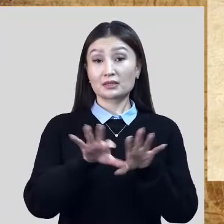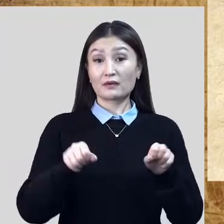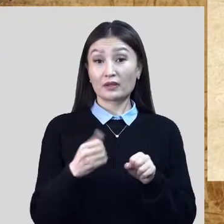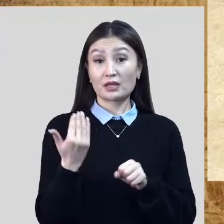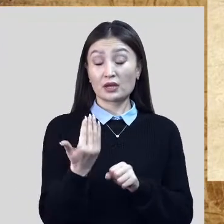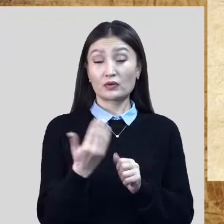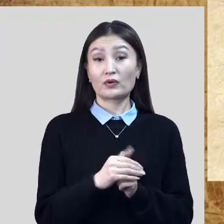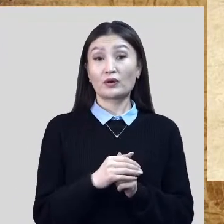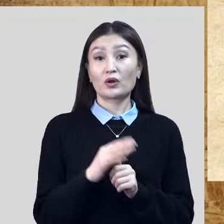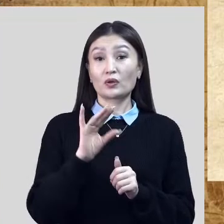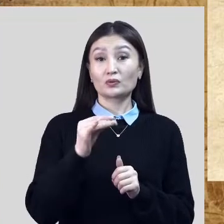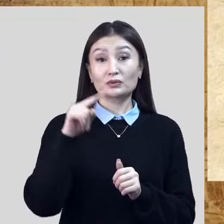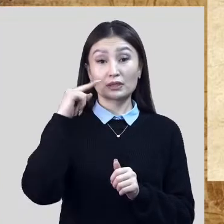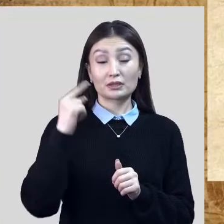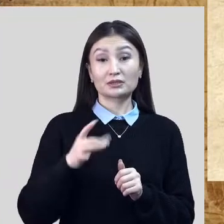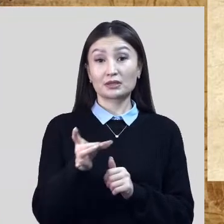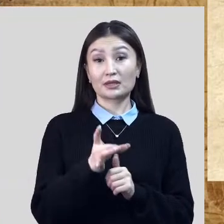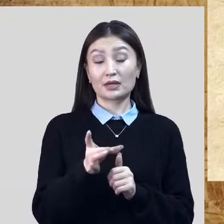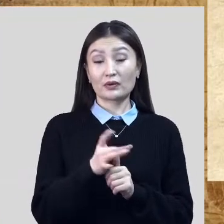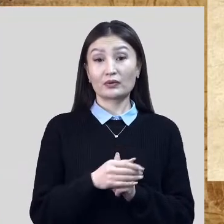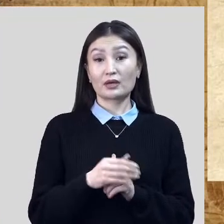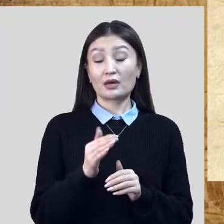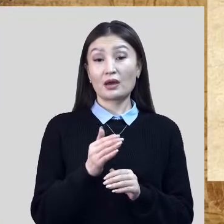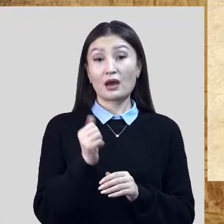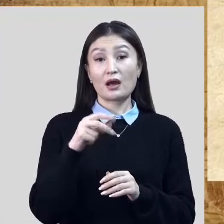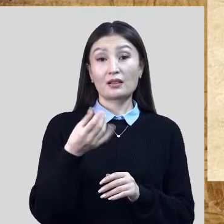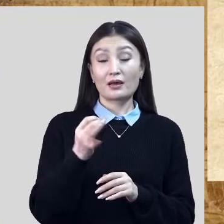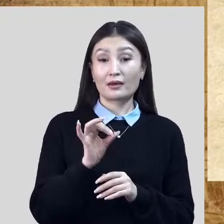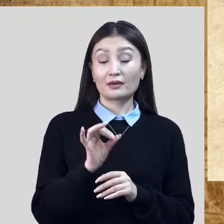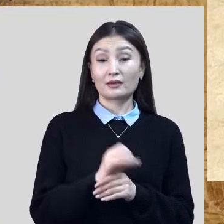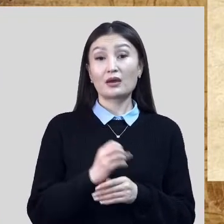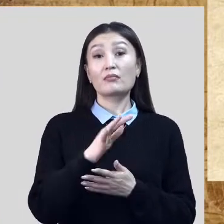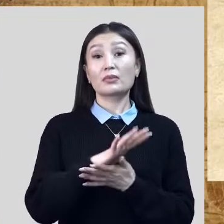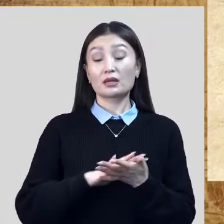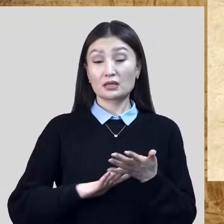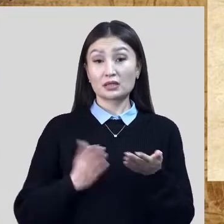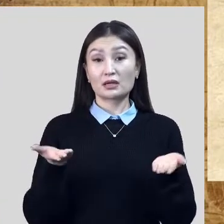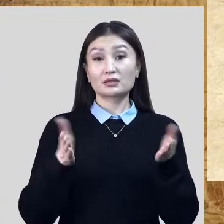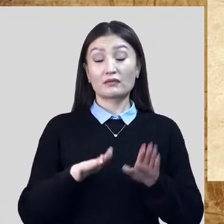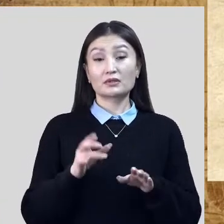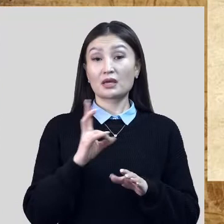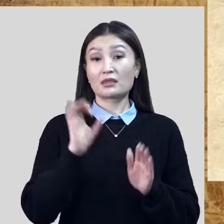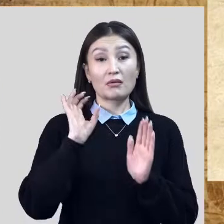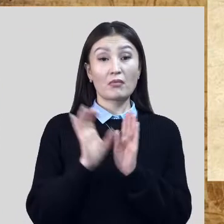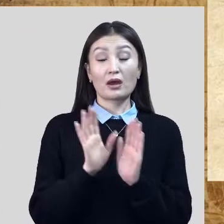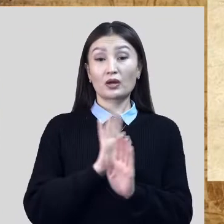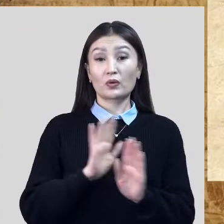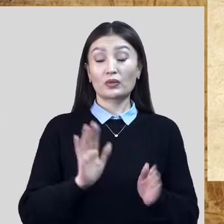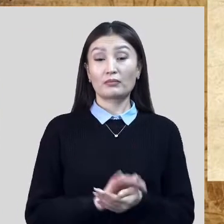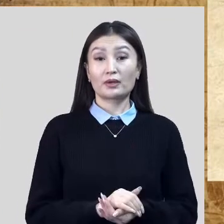При этом южно-кыргызские районы, в частности Алай, продолжали оставаться